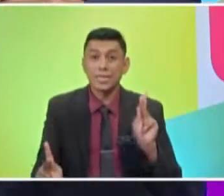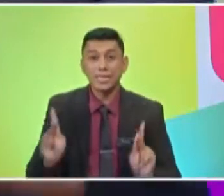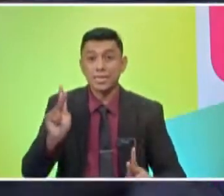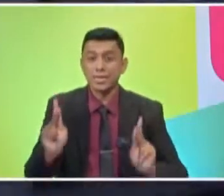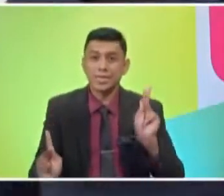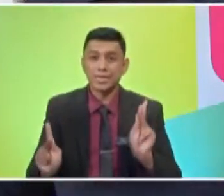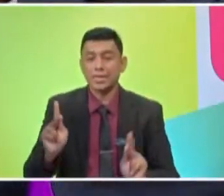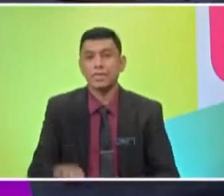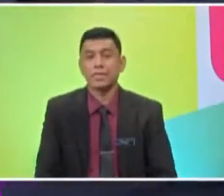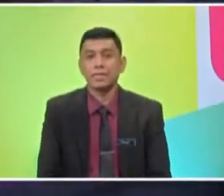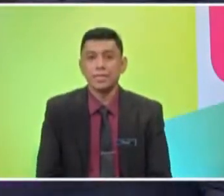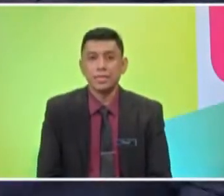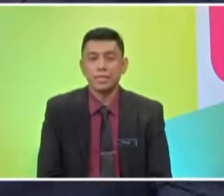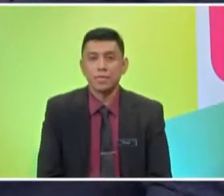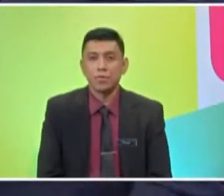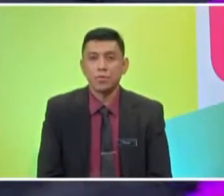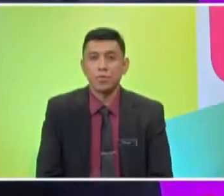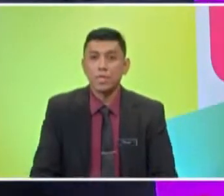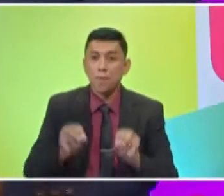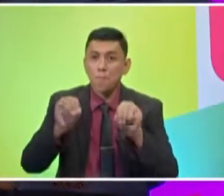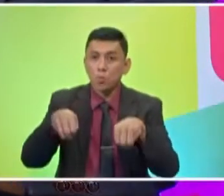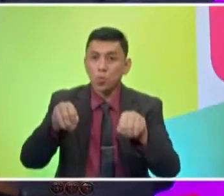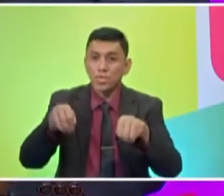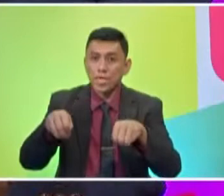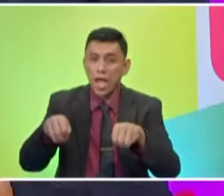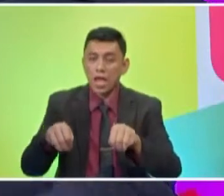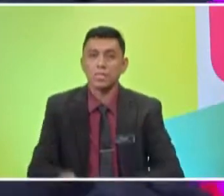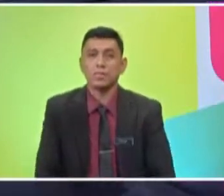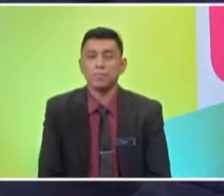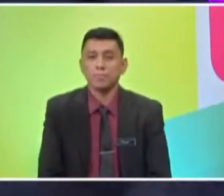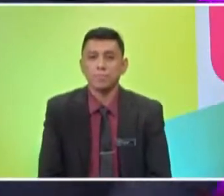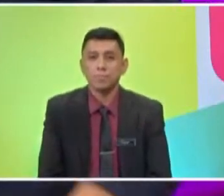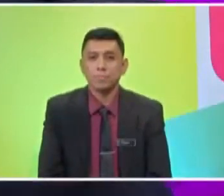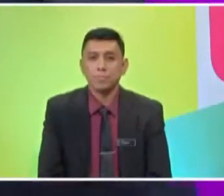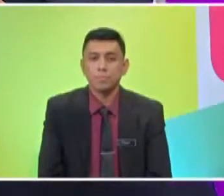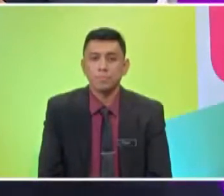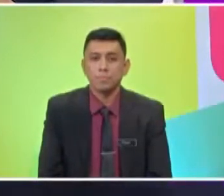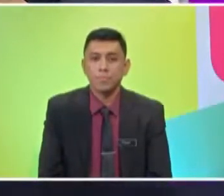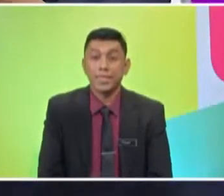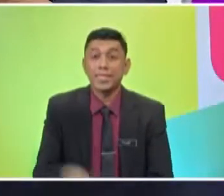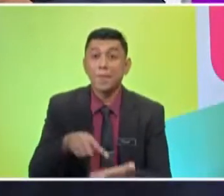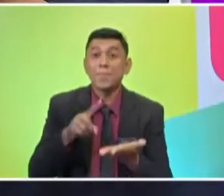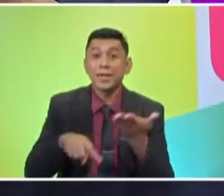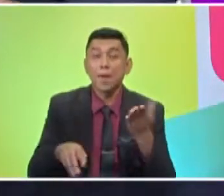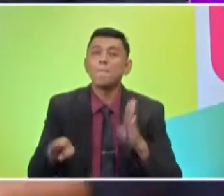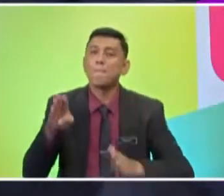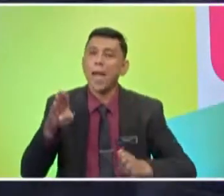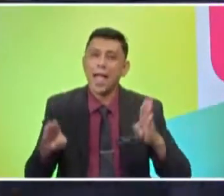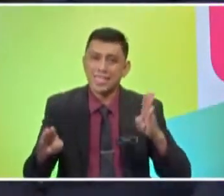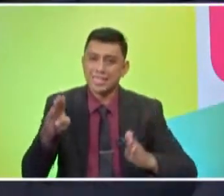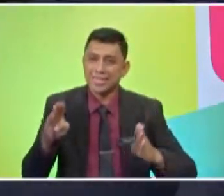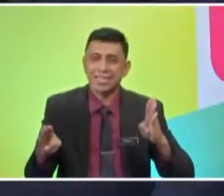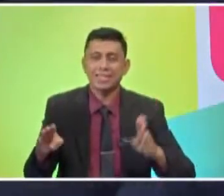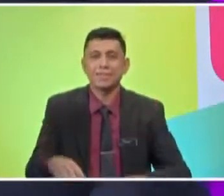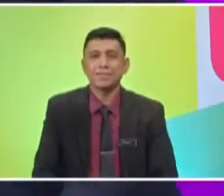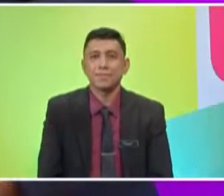kereta. Okey. Ini motosikal, cikgu. Ya, betul. Sebut betul. Bas. Ya,